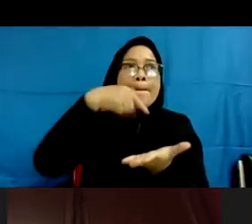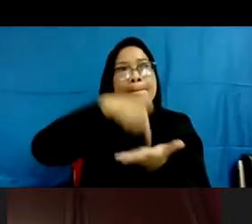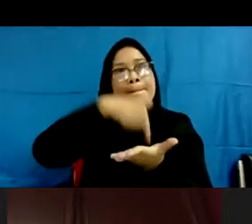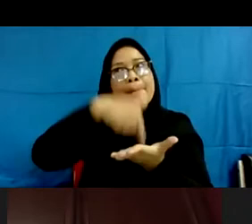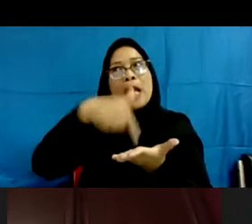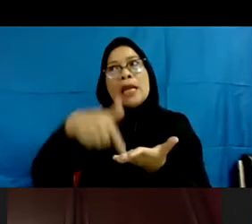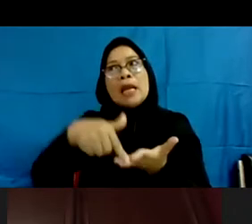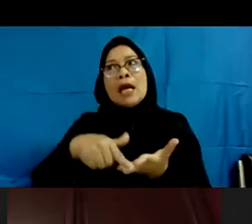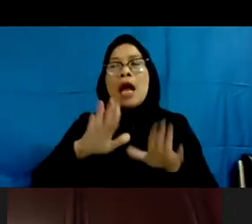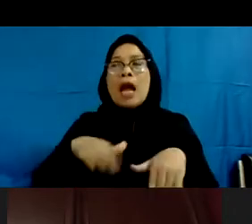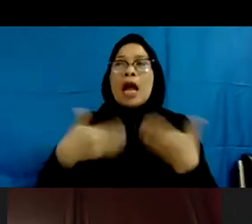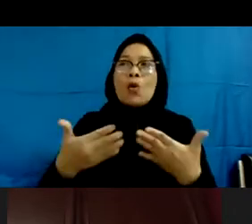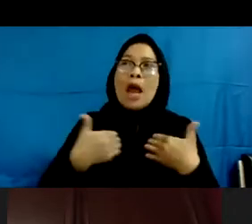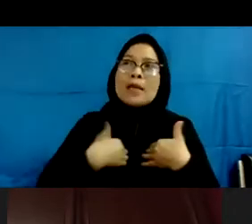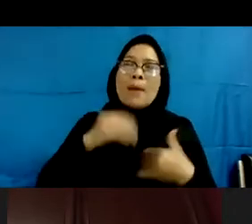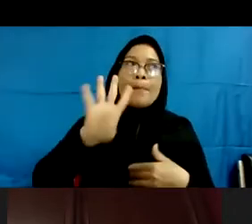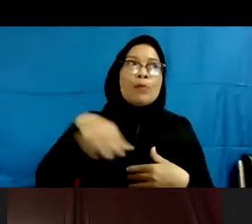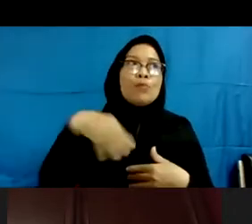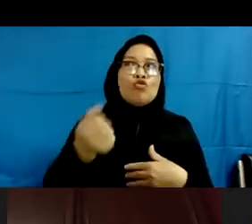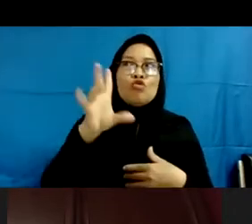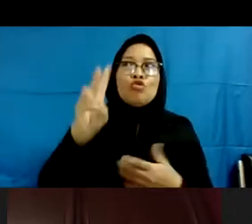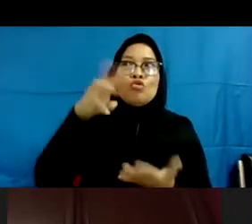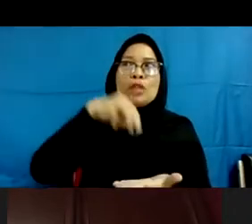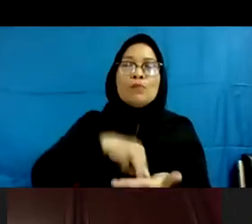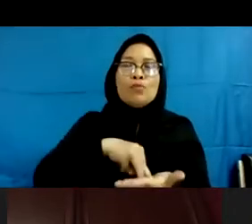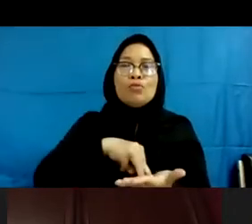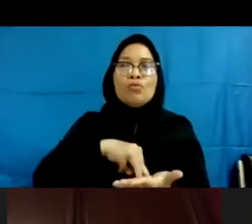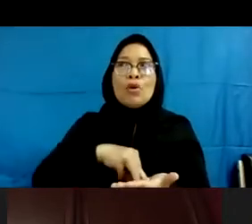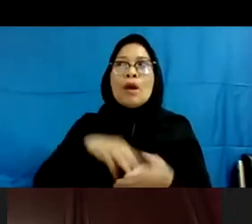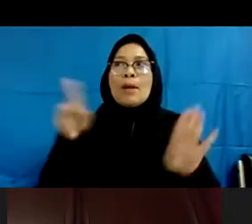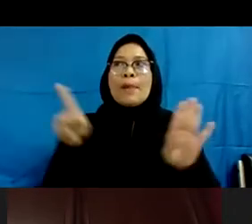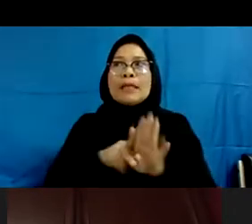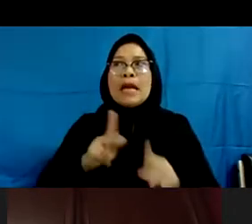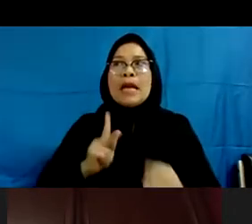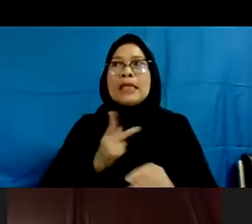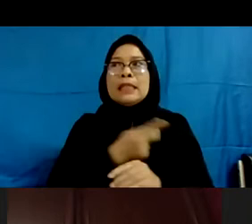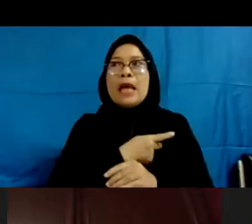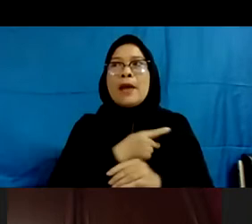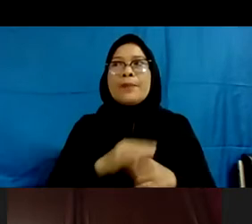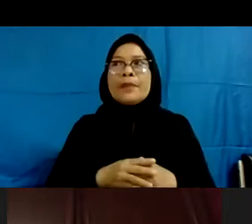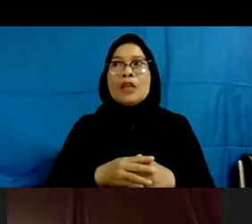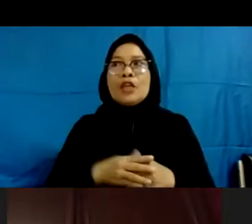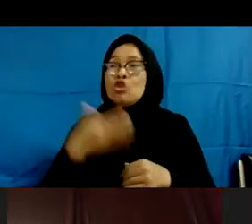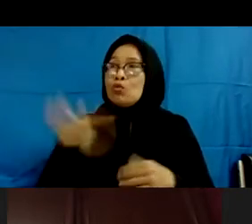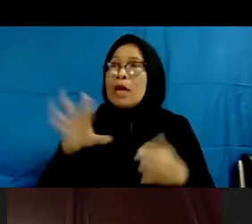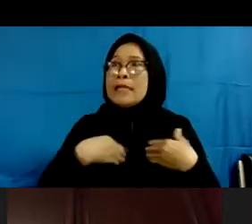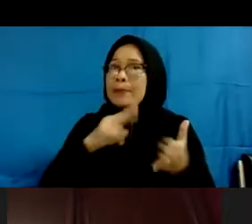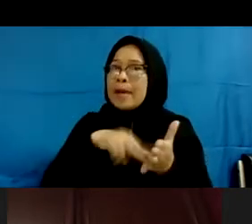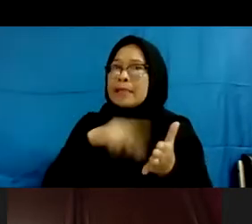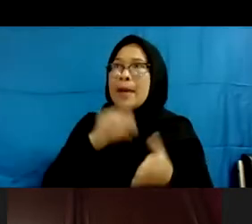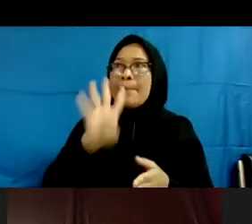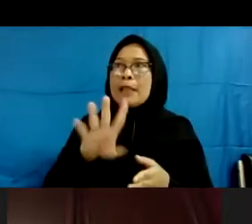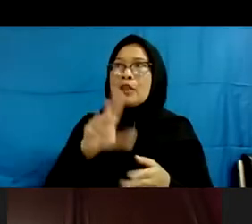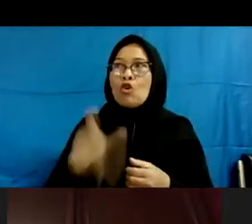dari 47.000 produk kita, katakanlah diasumsikan satu buku itu dibaca oleh 4 orang sehingga